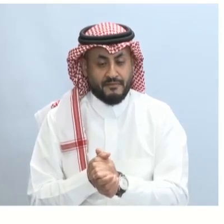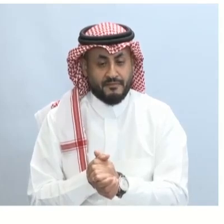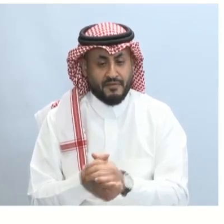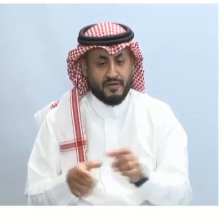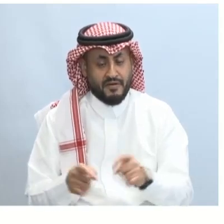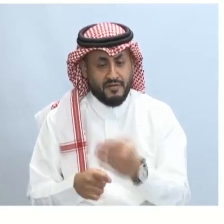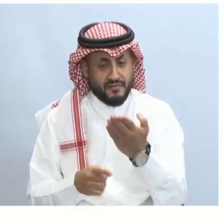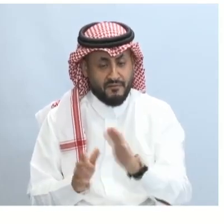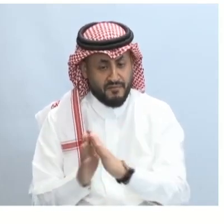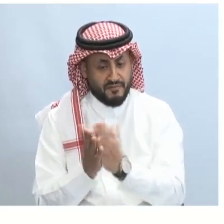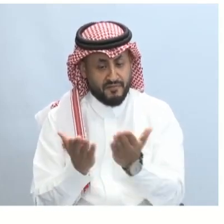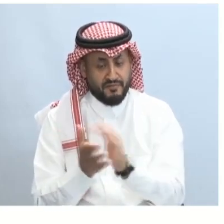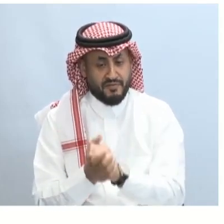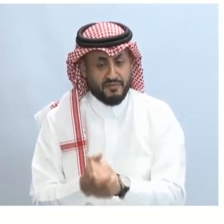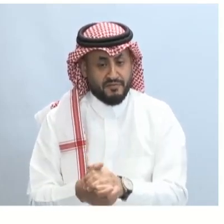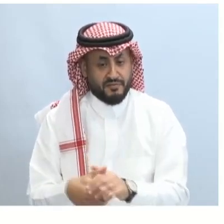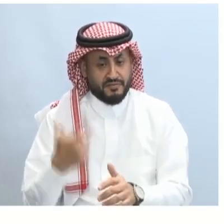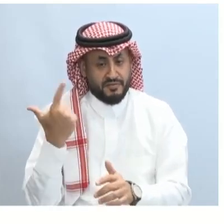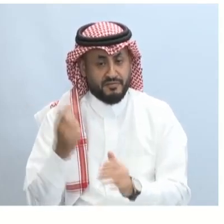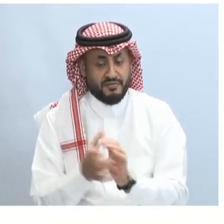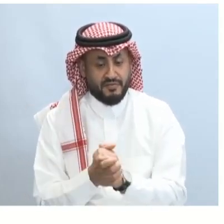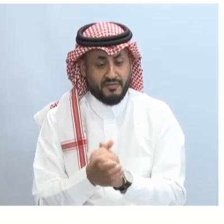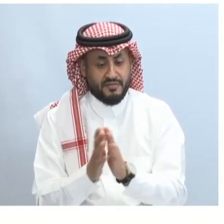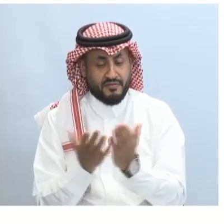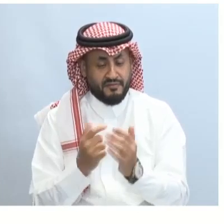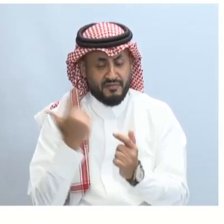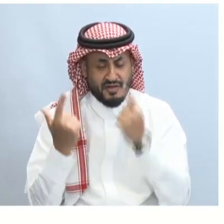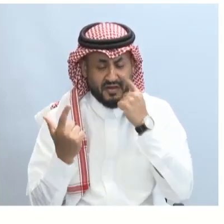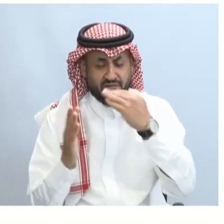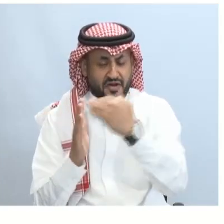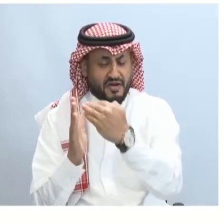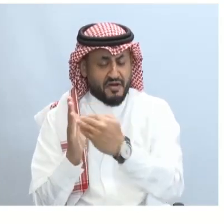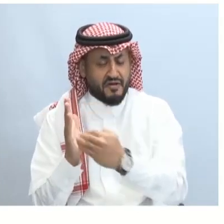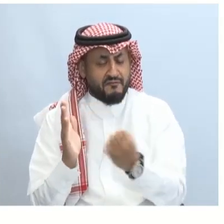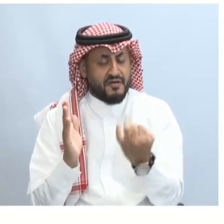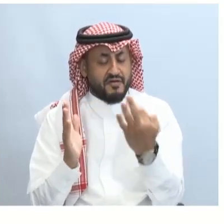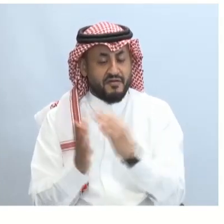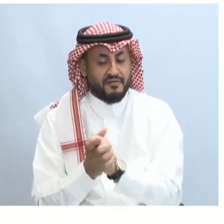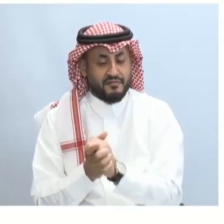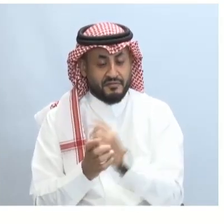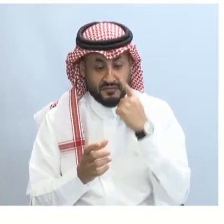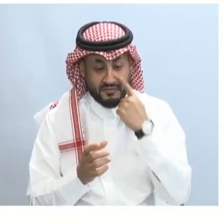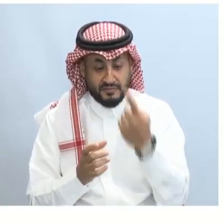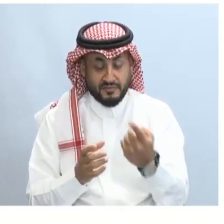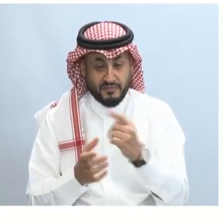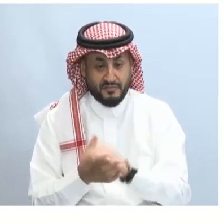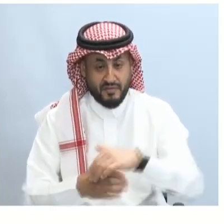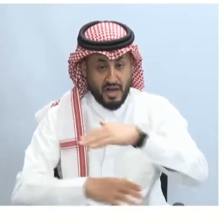ولذلك يفتحوا الكتاب معي على صفحه السبعه التي بها الفهارس وهذا هو درس اليوم الاداب